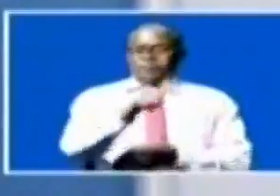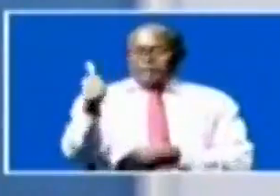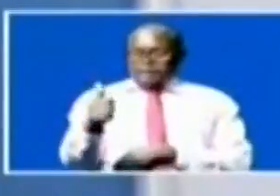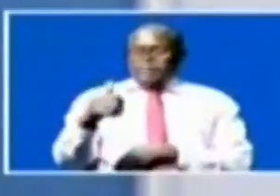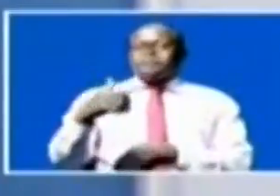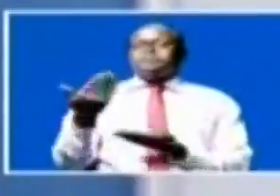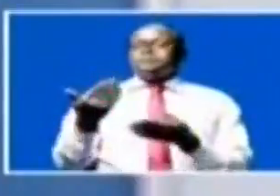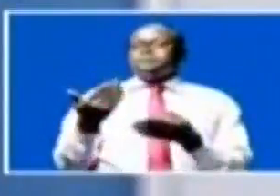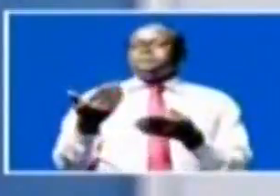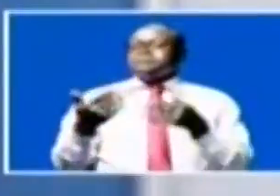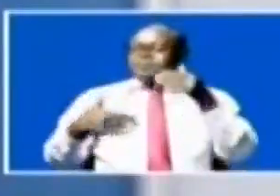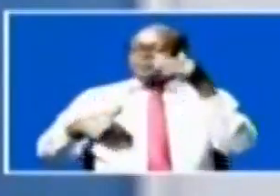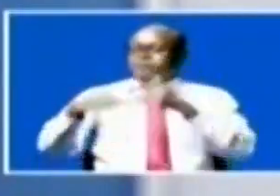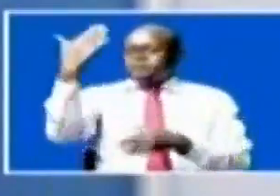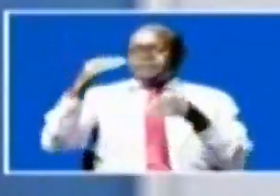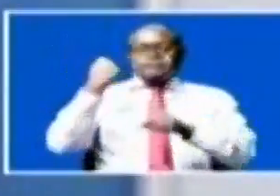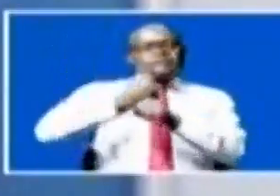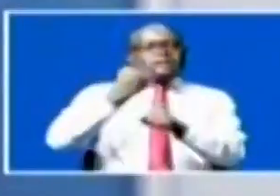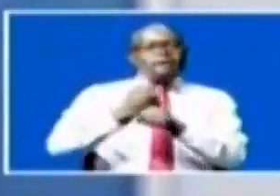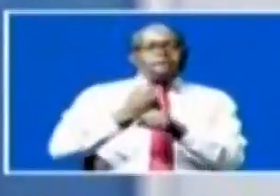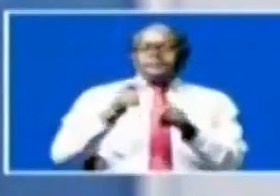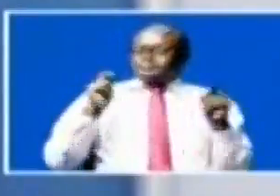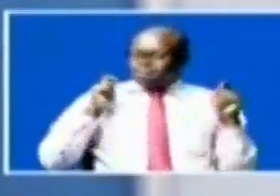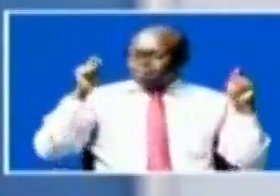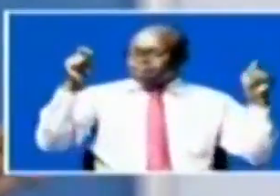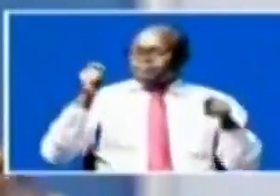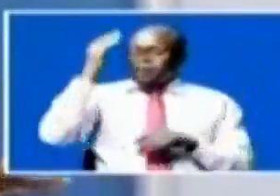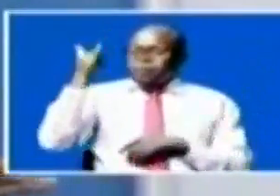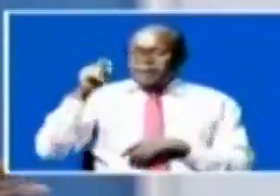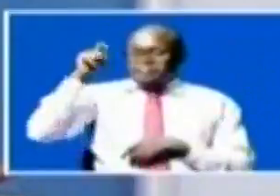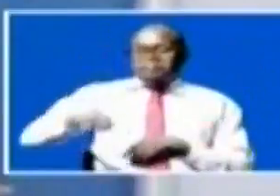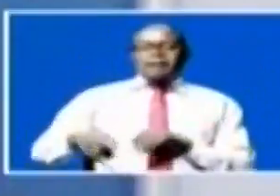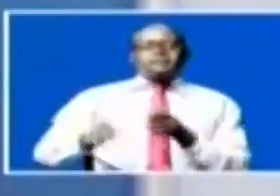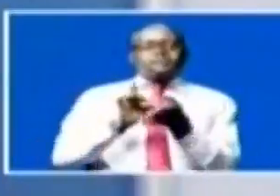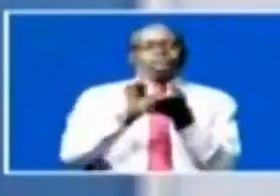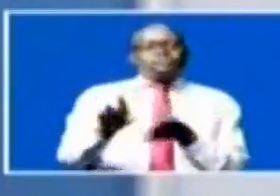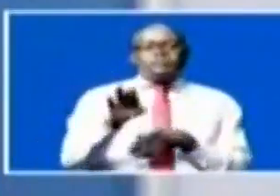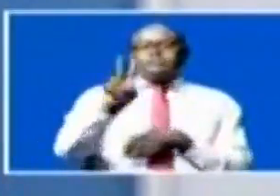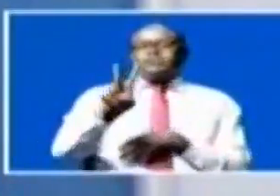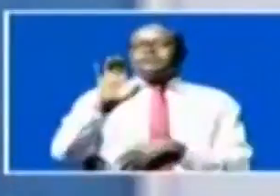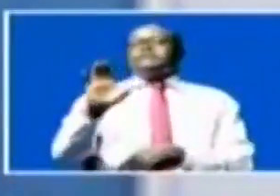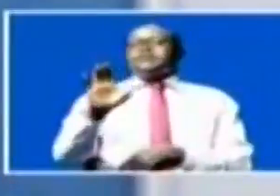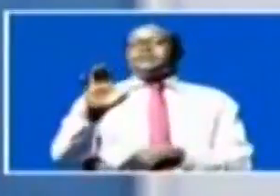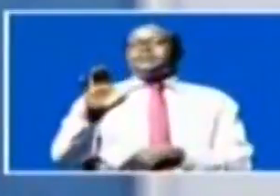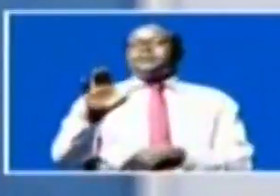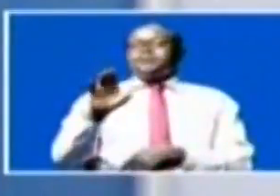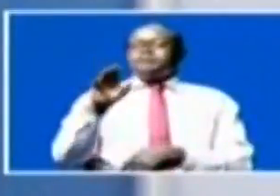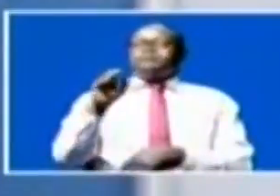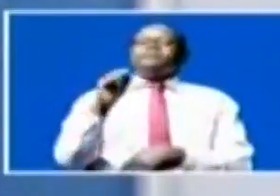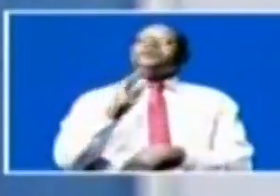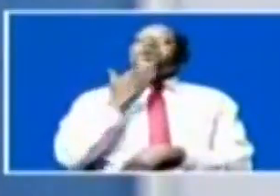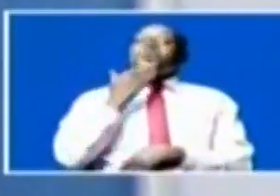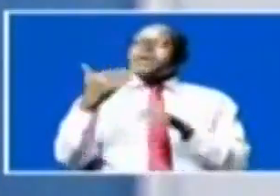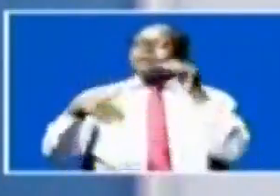Wafanyakazi wa chuo kikuu cha Masinde Muliro wameandamana leo kushinikiza kuondolewa kwa naibu wa chansela wa chuo kikuu cha Masinde Muliro